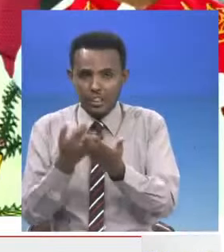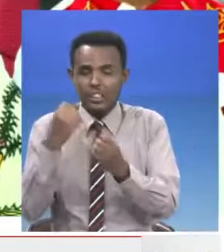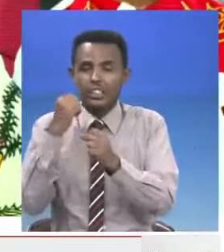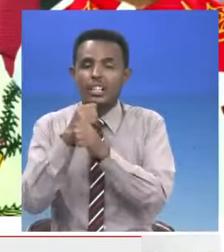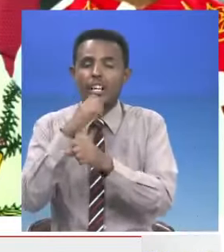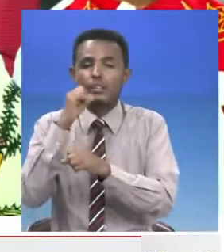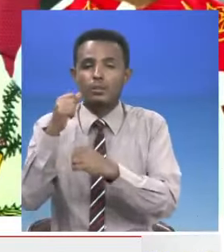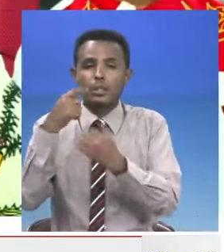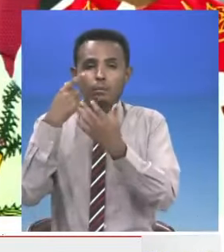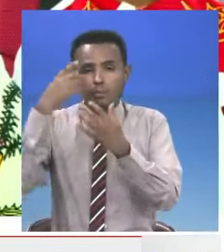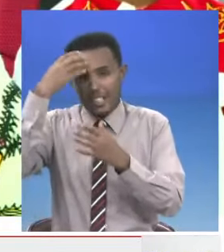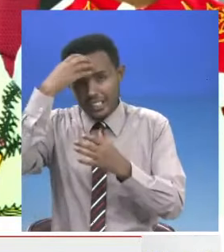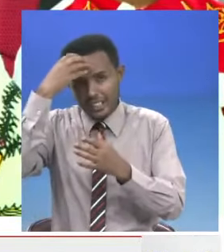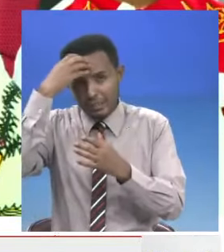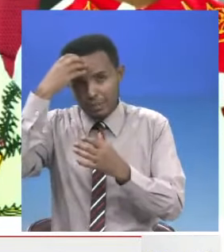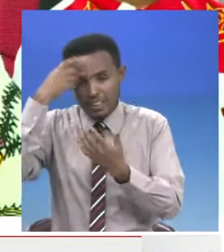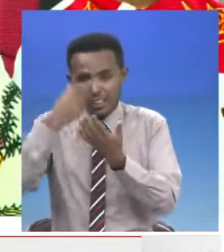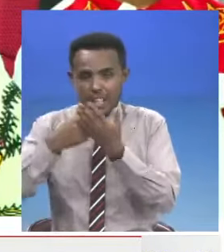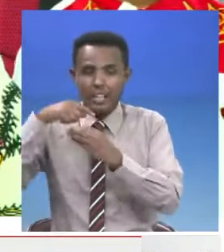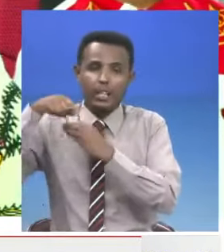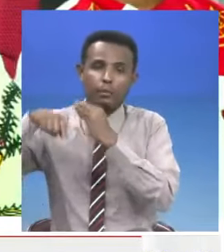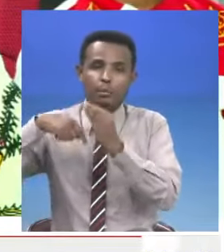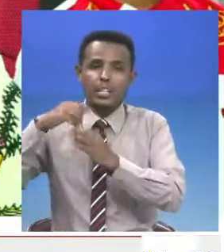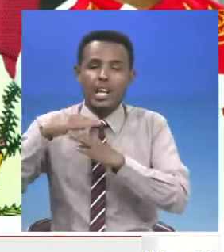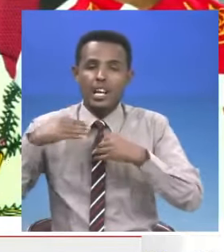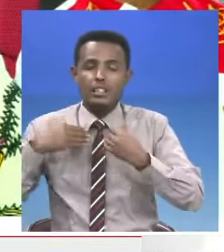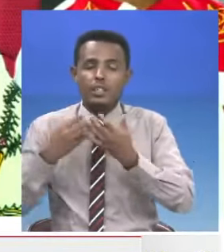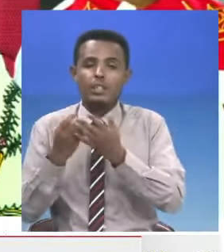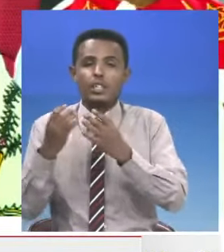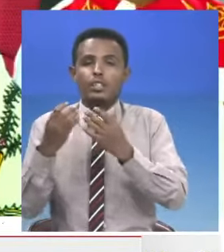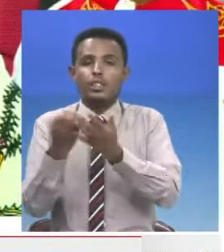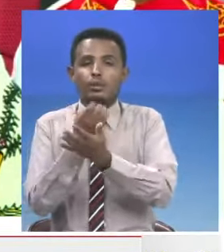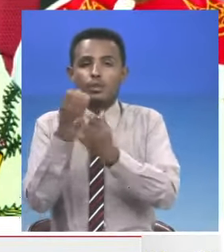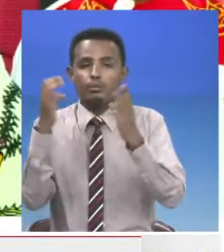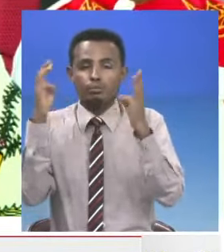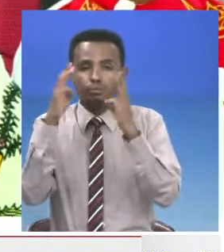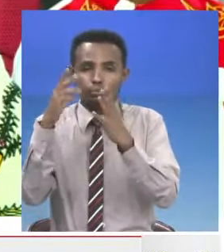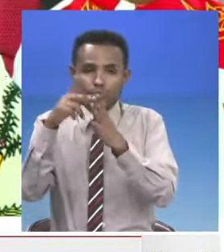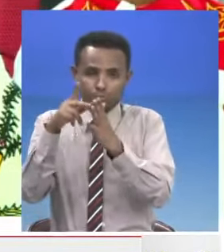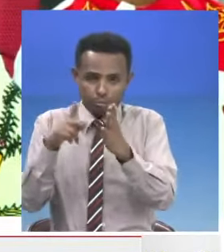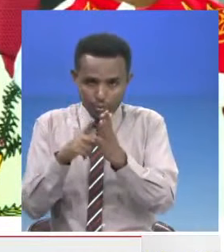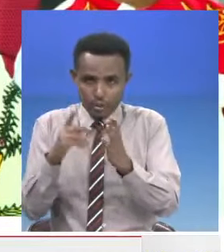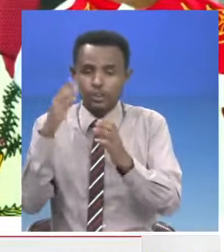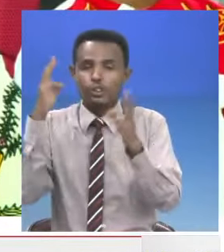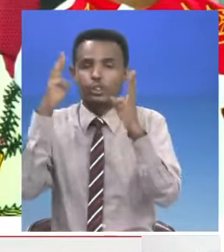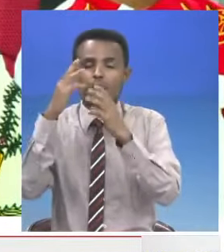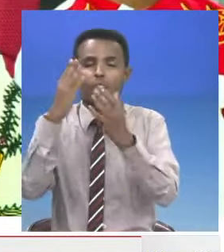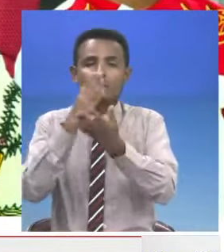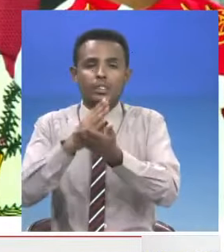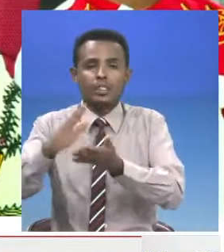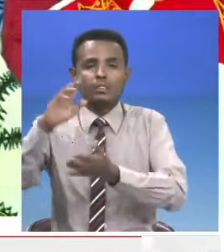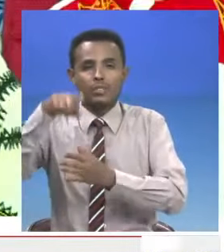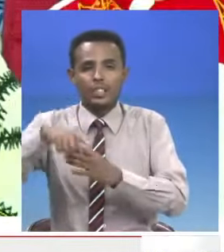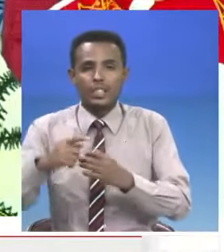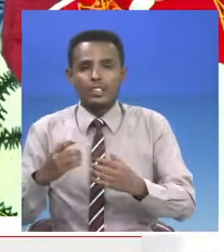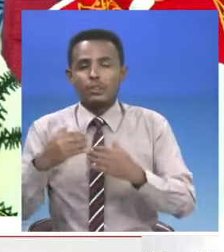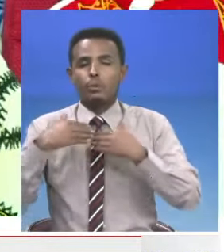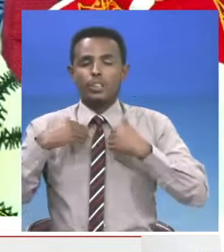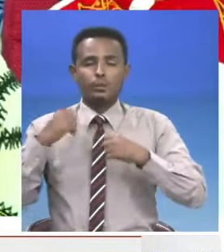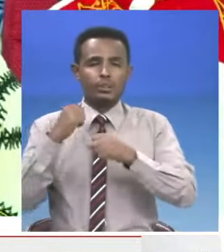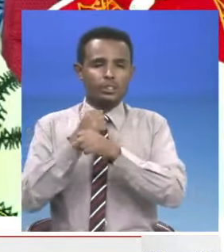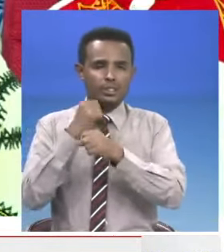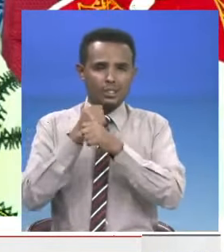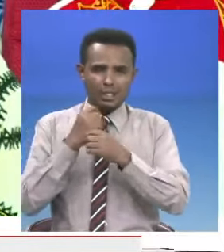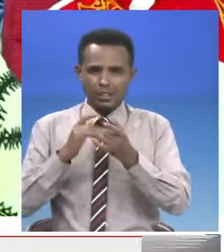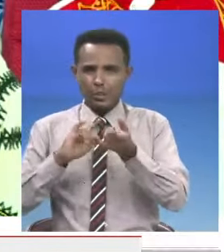እና መንግስትም እዚህ አካባቢ ላይ ያለውን የኢኮኖሚ ችግር ሊቀርፍ ይገባል። የወጣቶችን የስራ ተጠቃሚነት ሊያረጋግጥ ይገባል። ተዘዋዋሪ